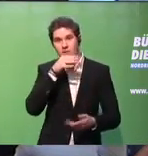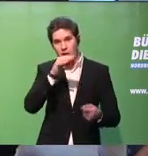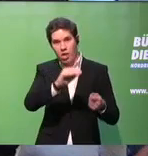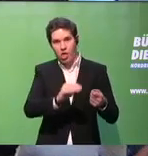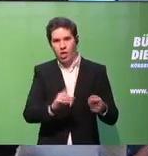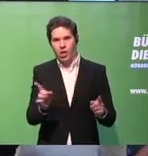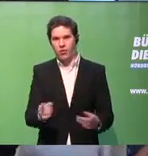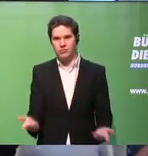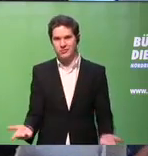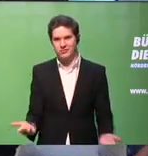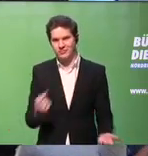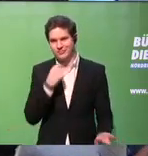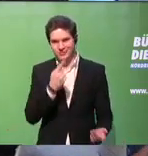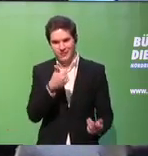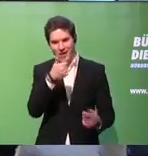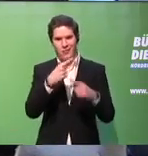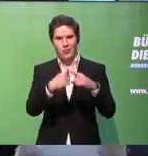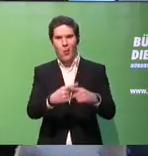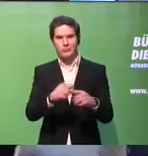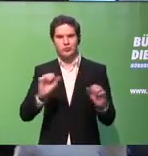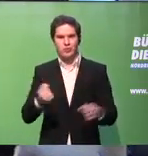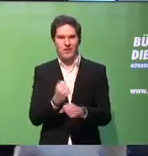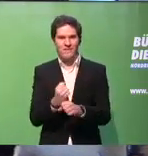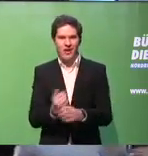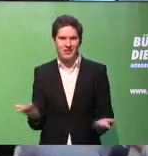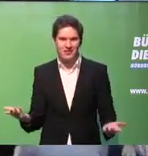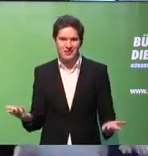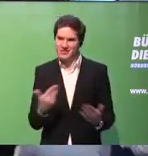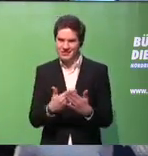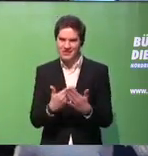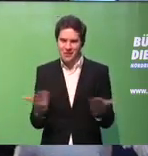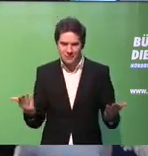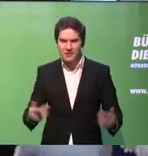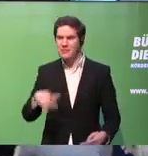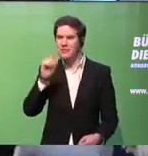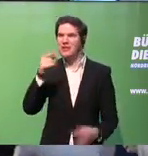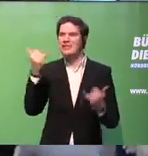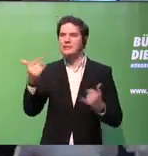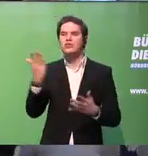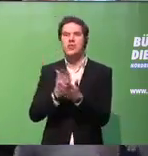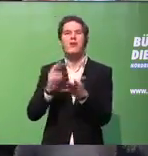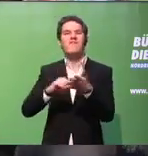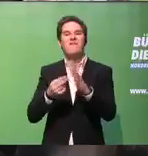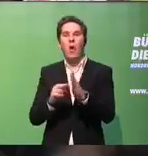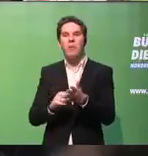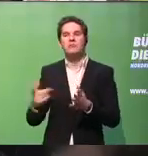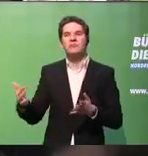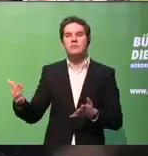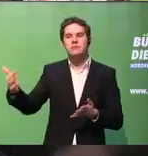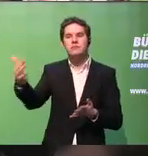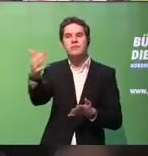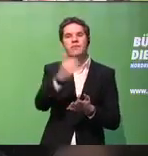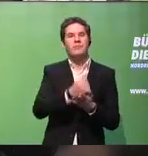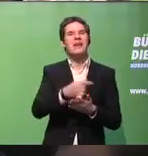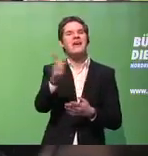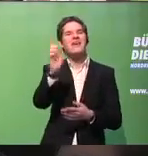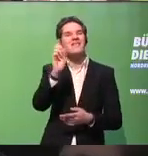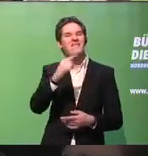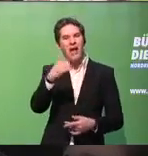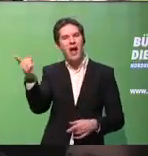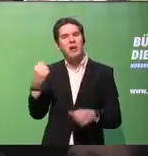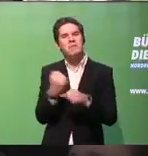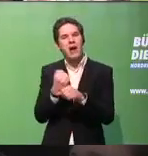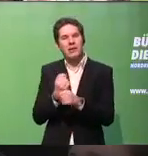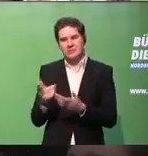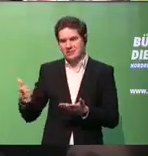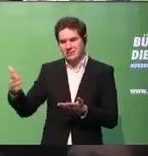nicht dauern, ein Kreuzchen zu machen. Und beim Einsammeln möchte ich euch bitten, diejenigen, die einsammeln, auf der